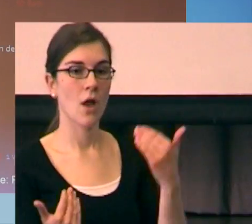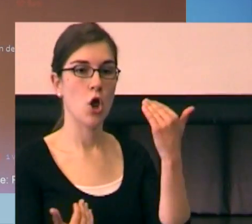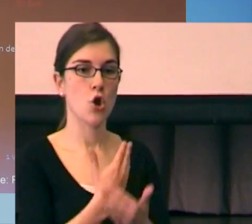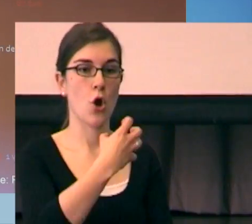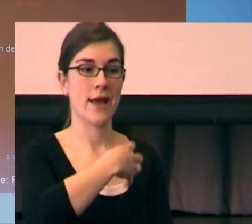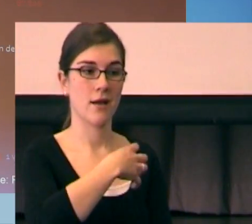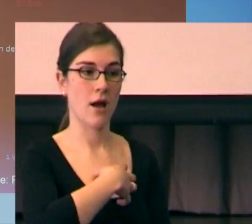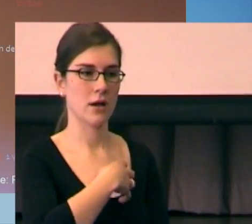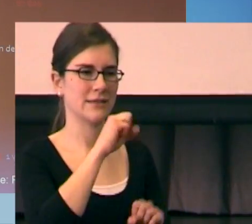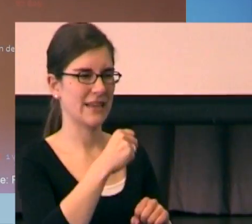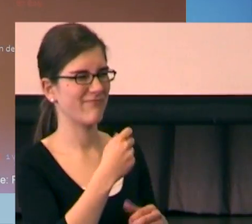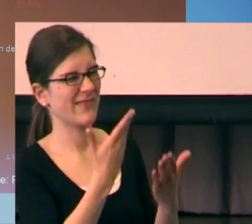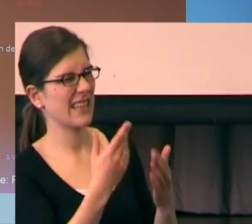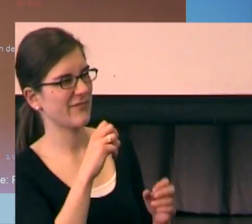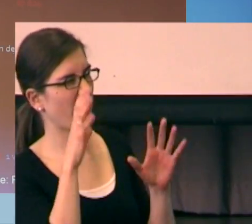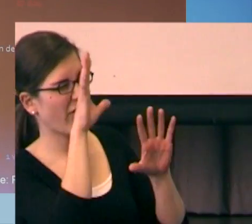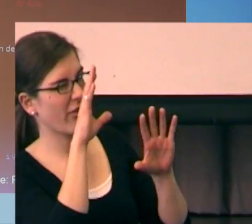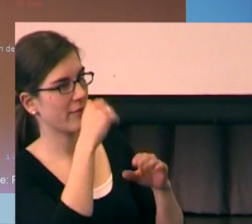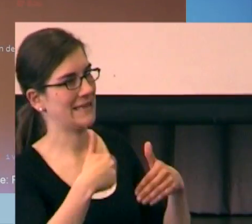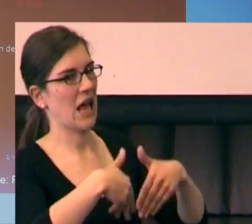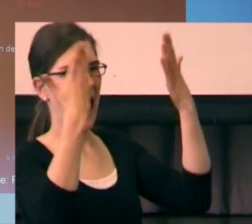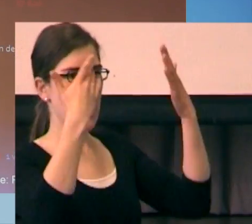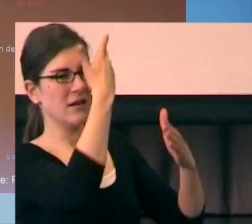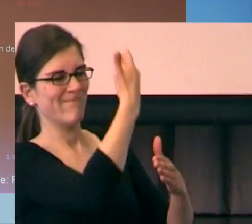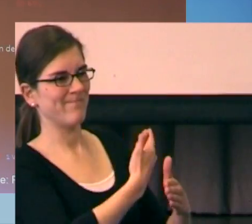Neuerkrankungen, man sieht es hier vielleicht nicht ganz so gut, weil es etwas hell ist.